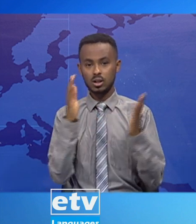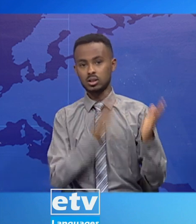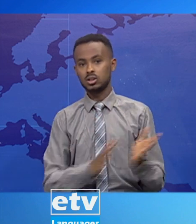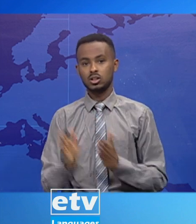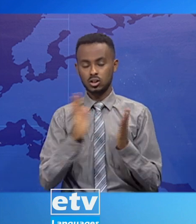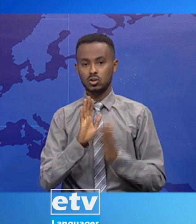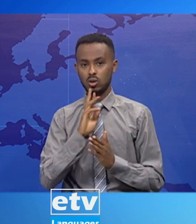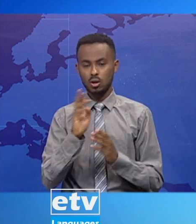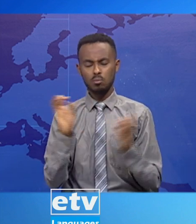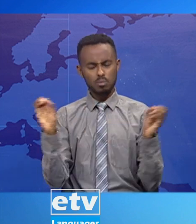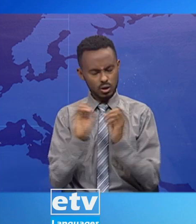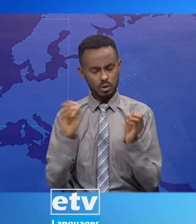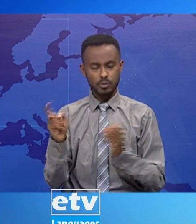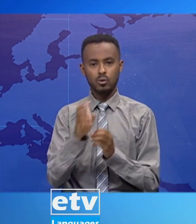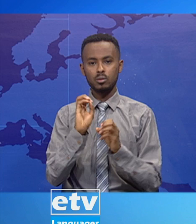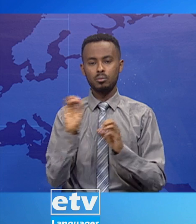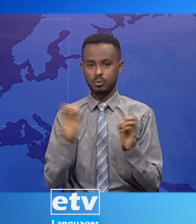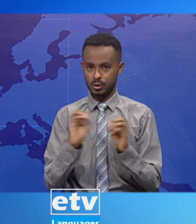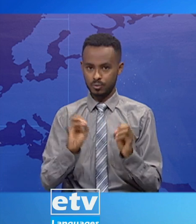ነኝ። ምንም ይሁን ምንም